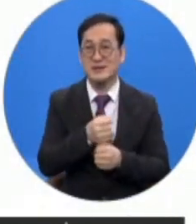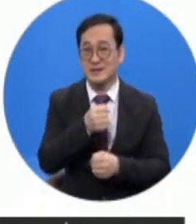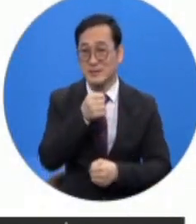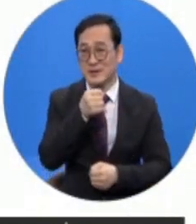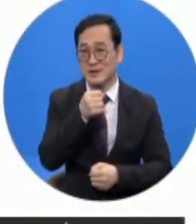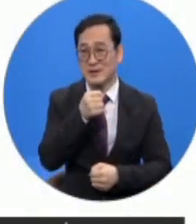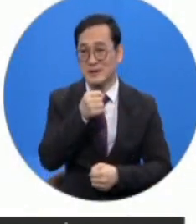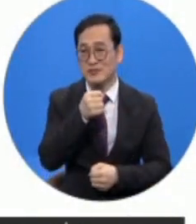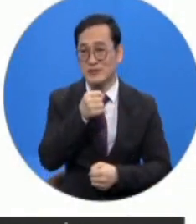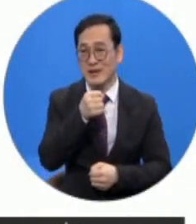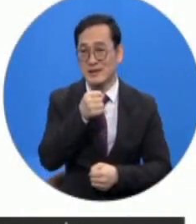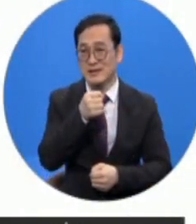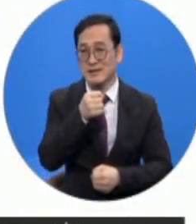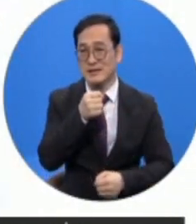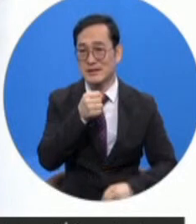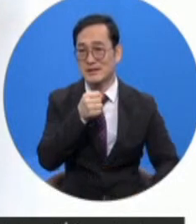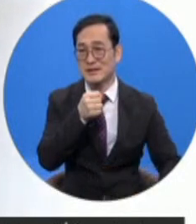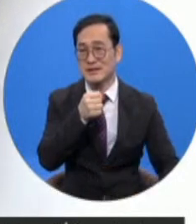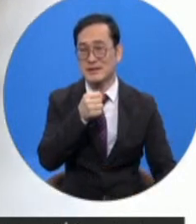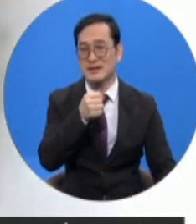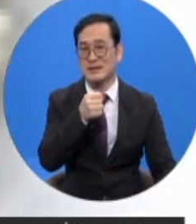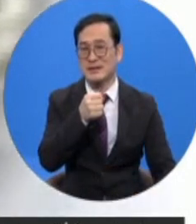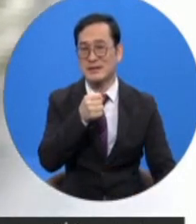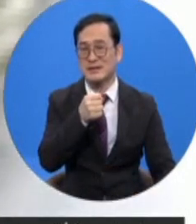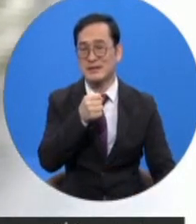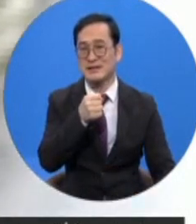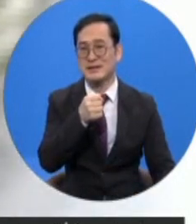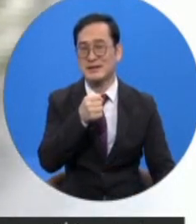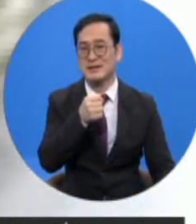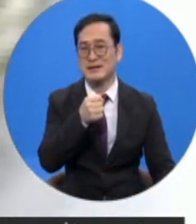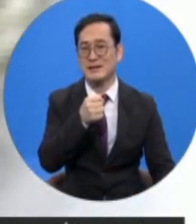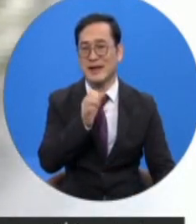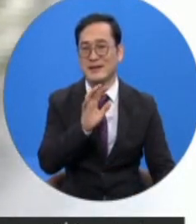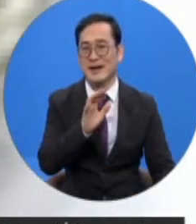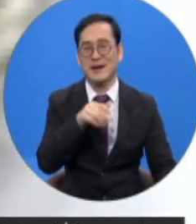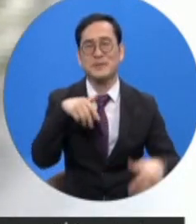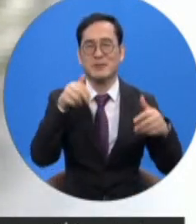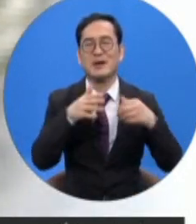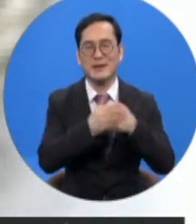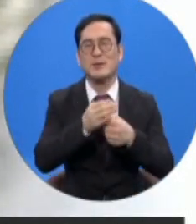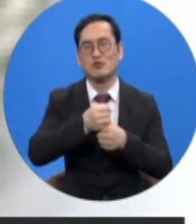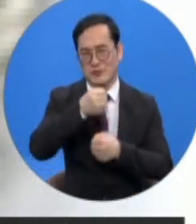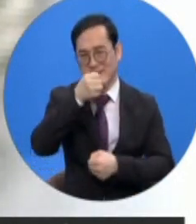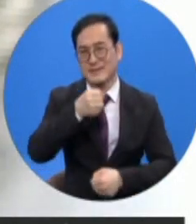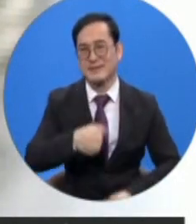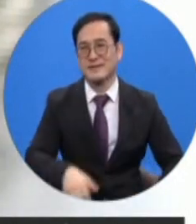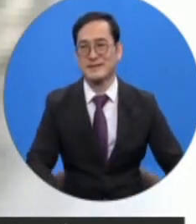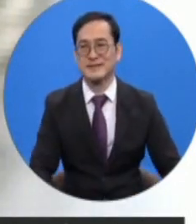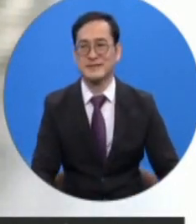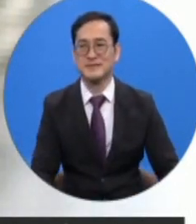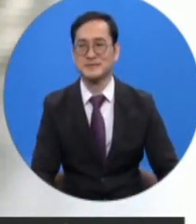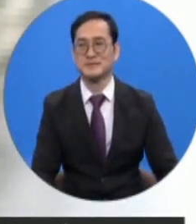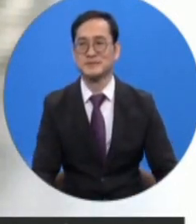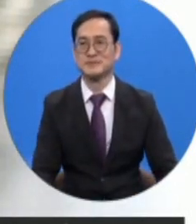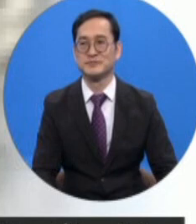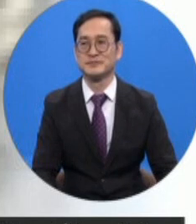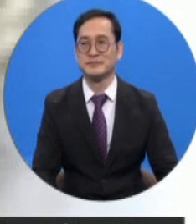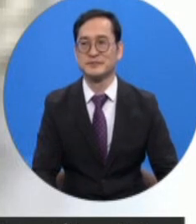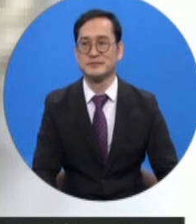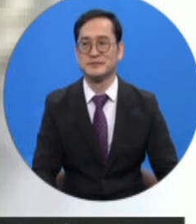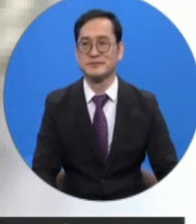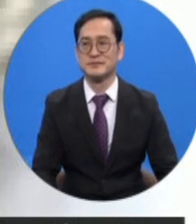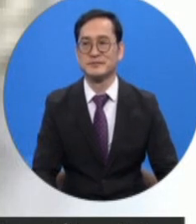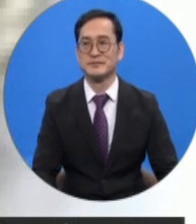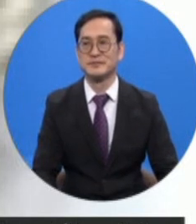주장은 좀 제가 볼 때 좀 사실과는 좀 차이가 있어 보이고. 그러네요. 지금 앞뒤 사람들 다 우산 쓰고 있다. 그렇죠. 차이가 있어 보이고. 근데 분명한 건